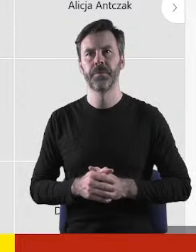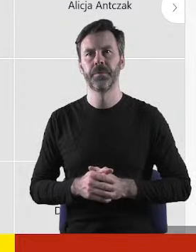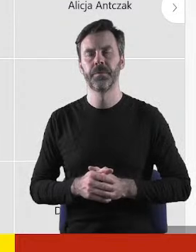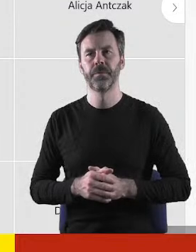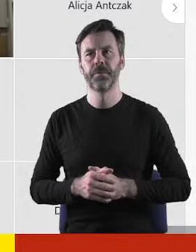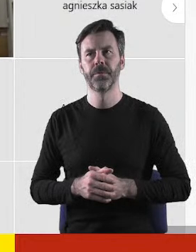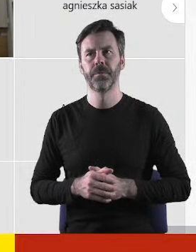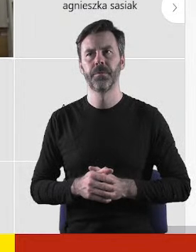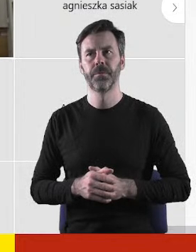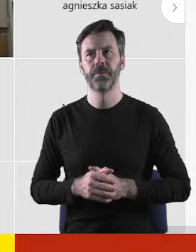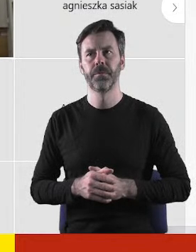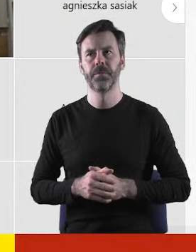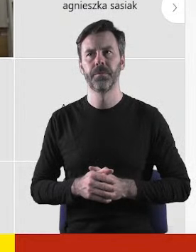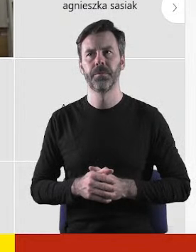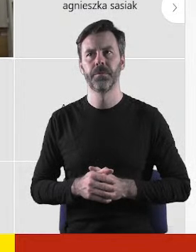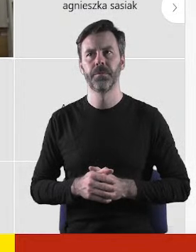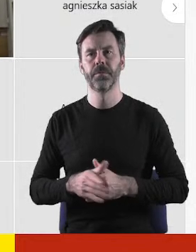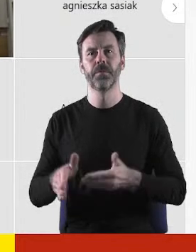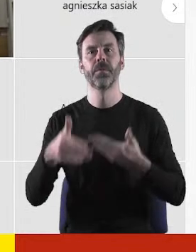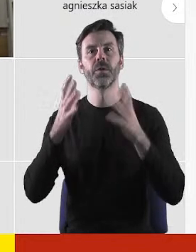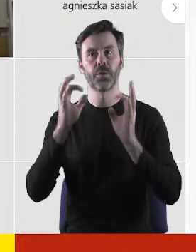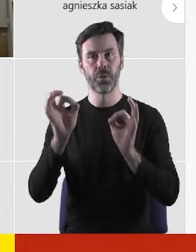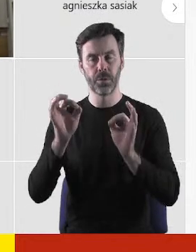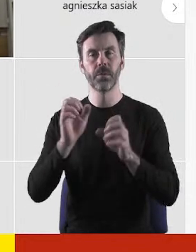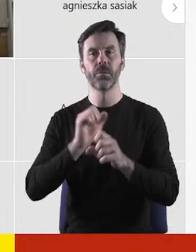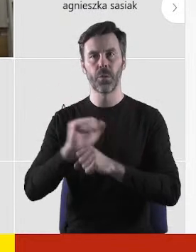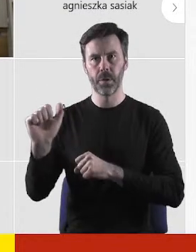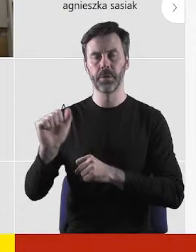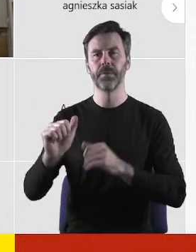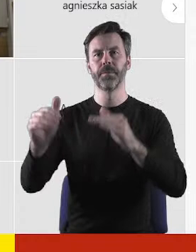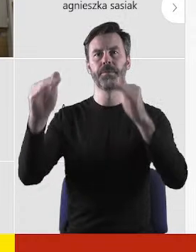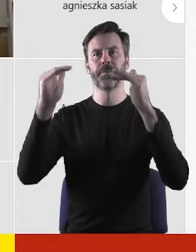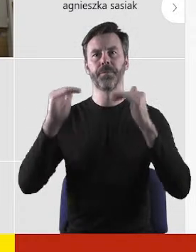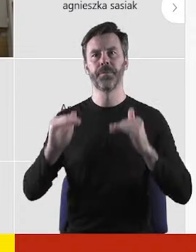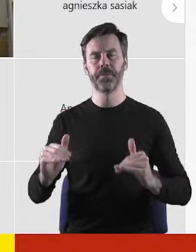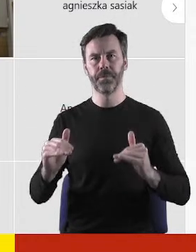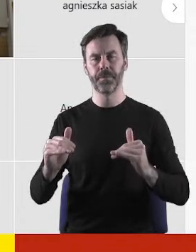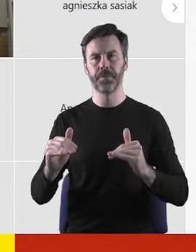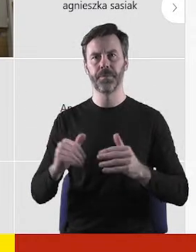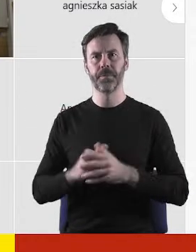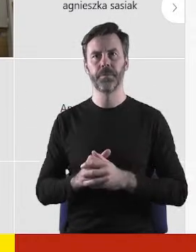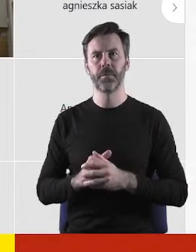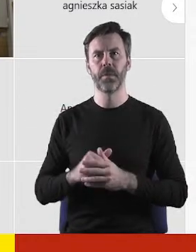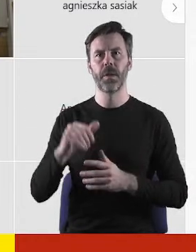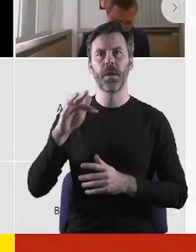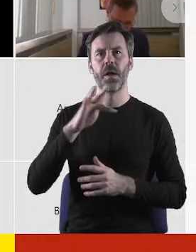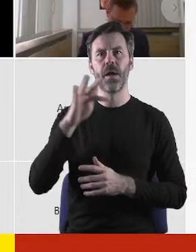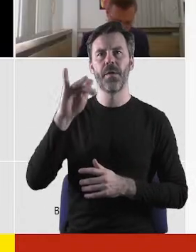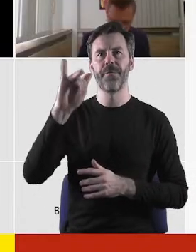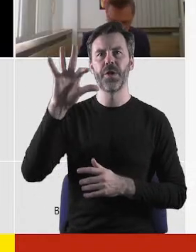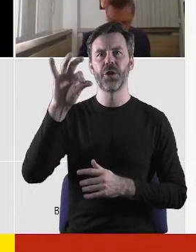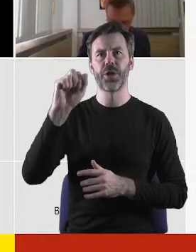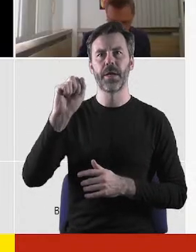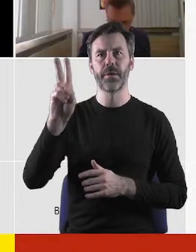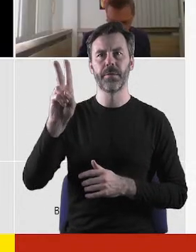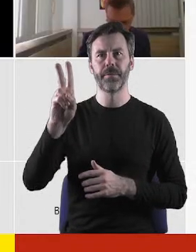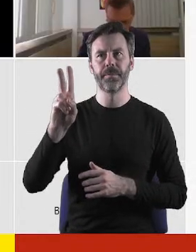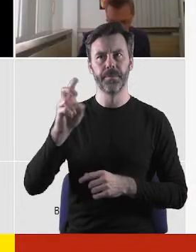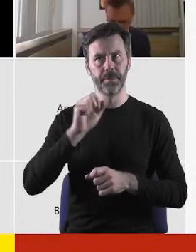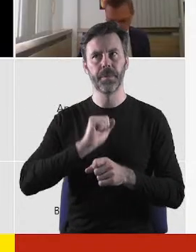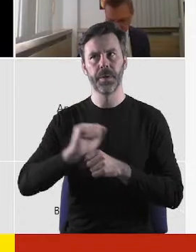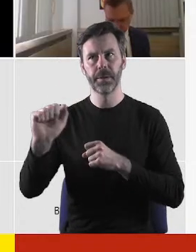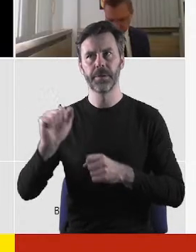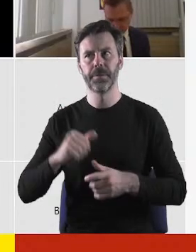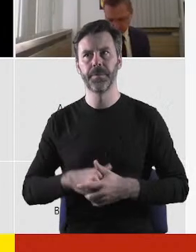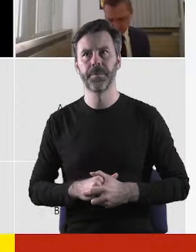Dzień dobry. Jestem obecna. Dziękuję bardzo. Pan radny Włodzimierz Fisiak. Dzień dobry, jestem